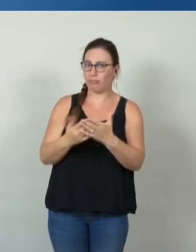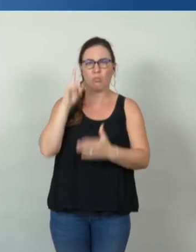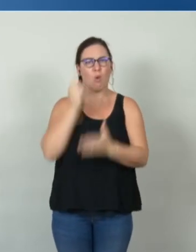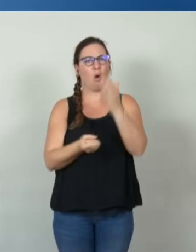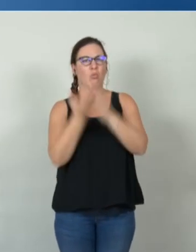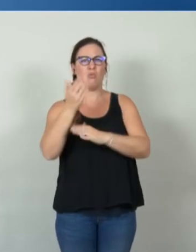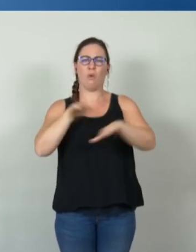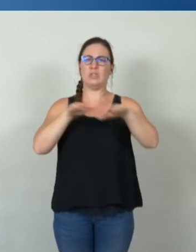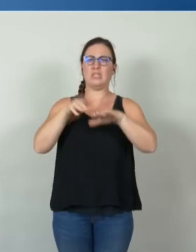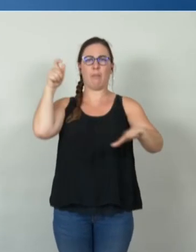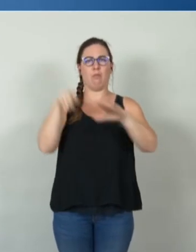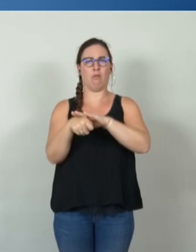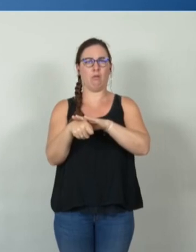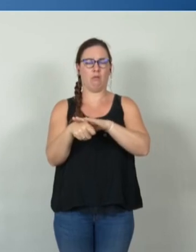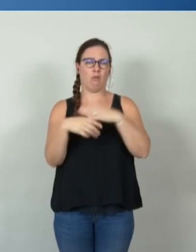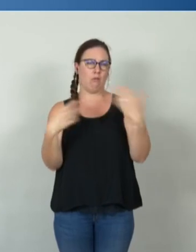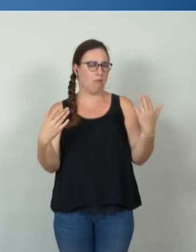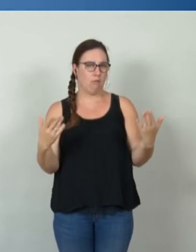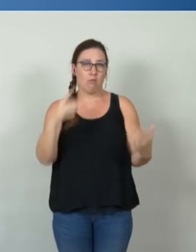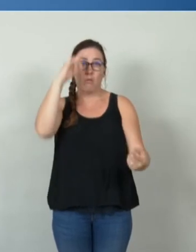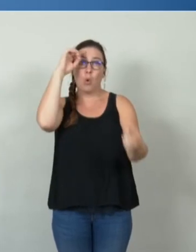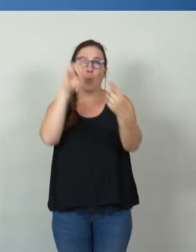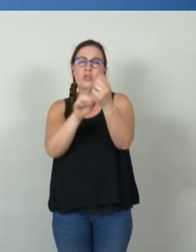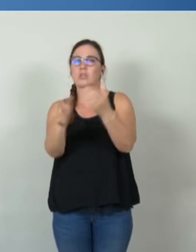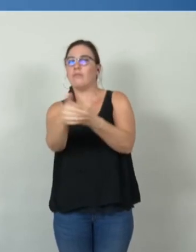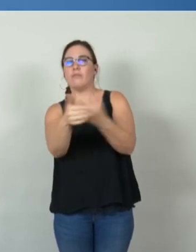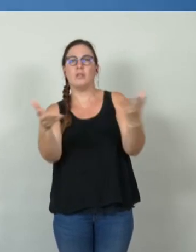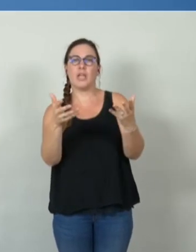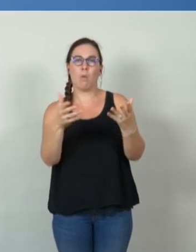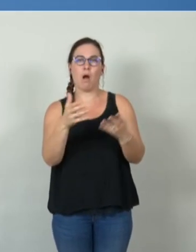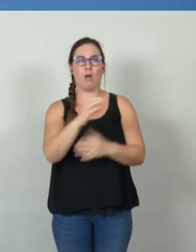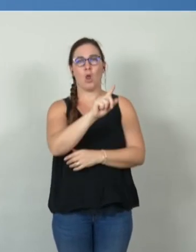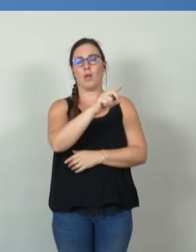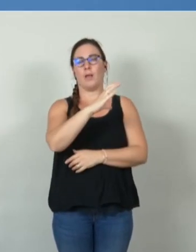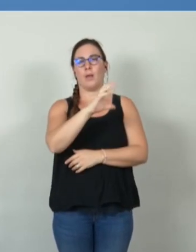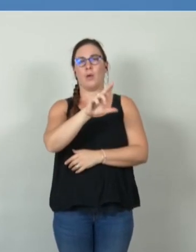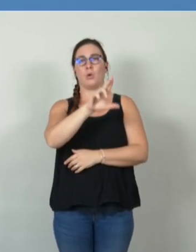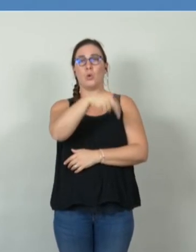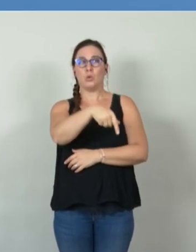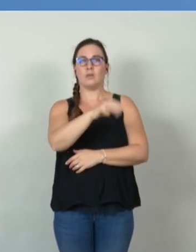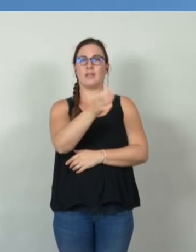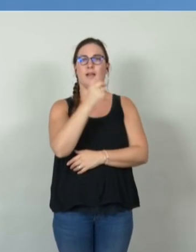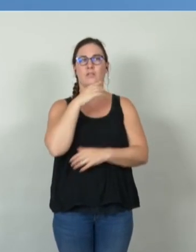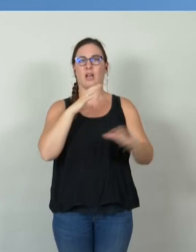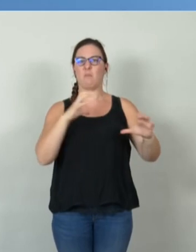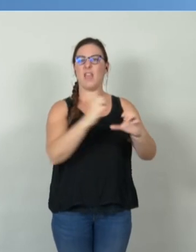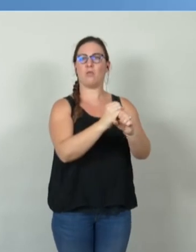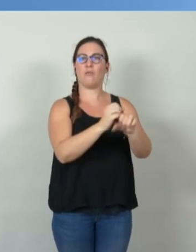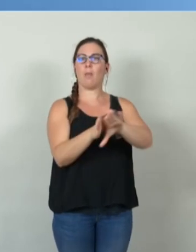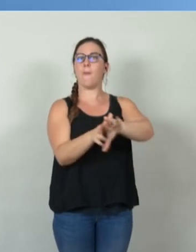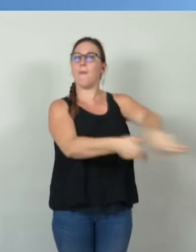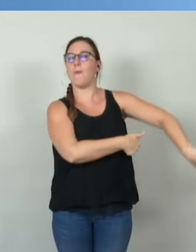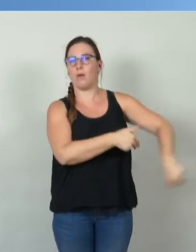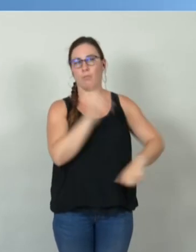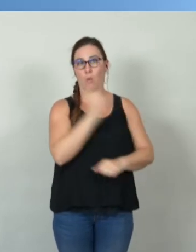versement à vocation d'étouffer le clic qui est un organisme indépendant parce que je rappelle que si un